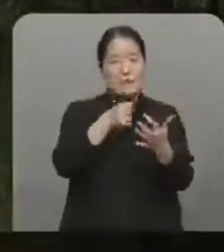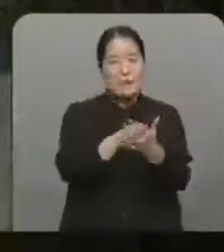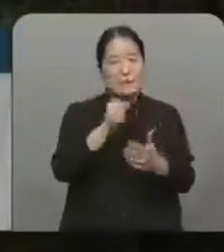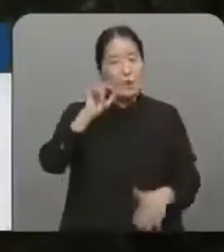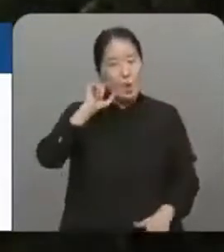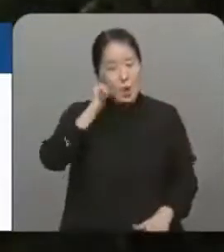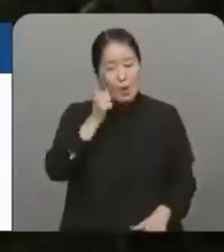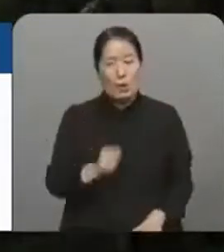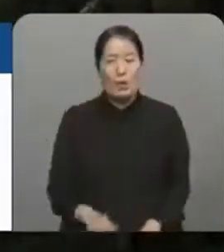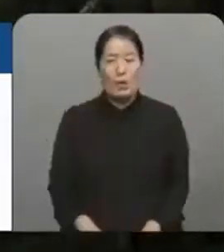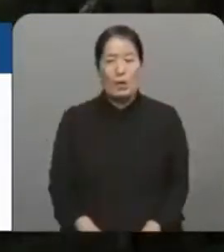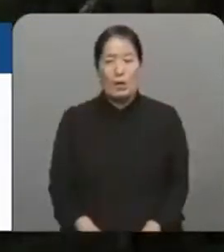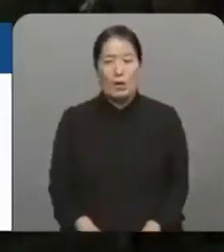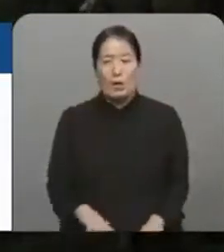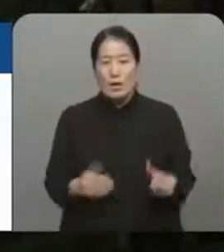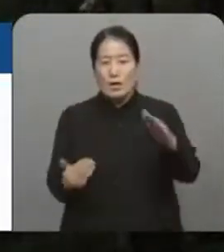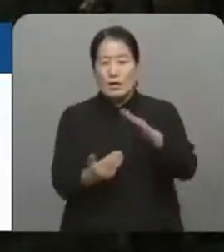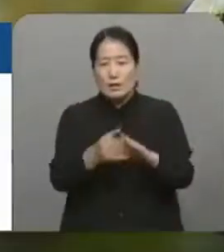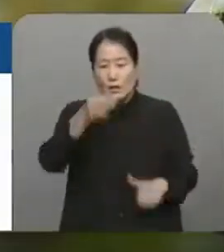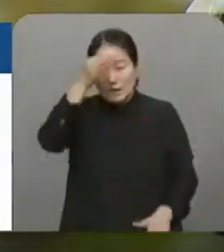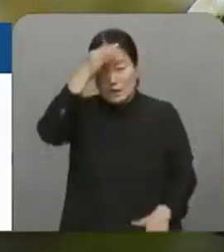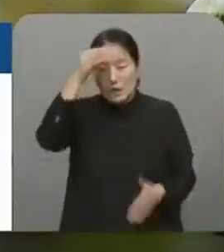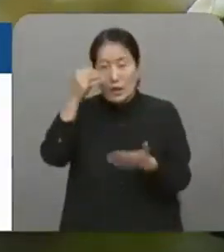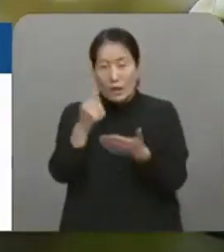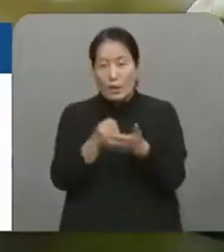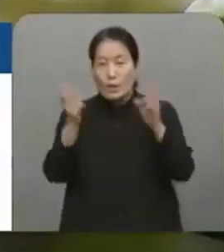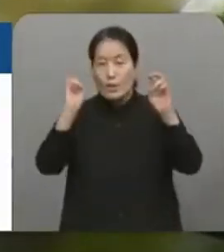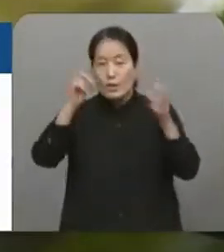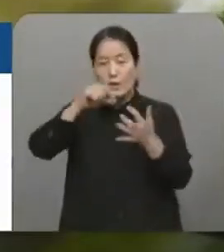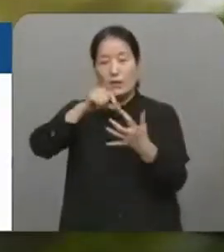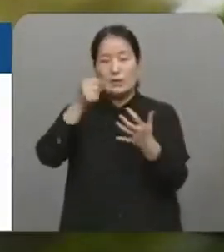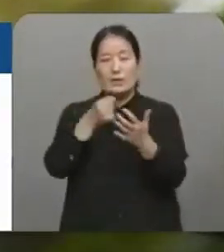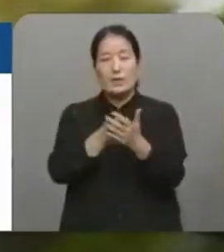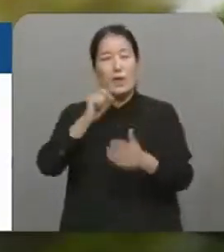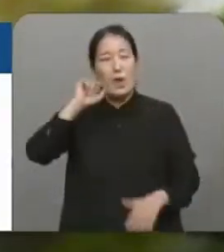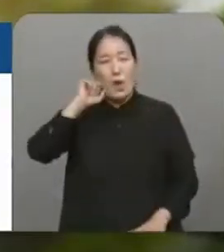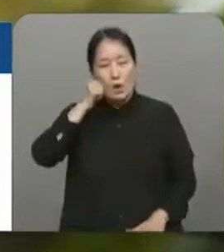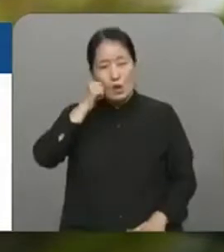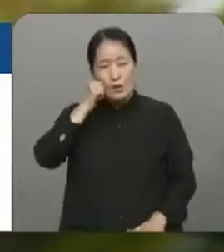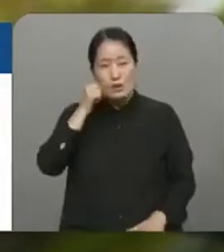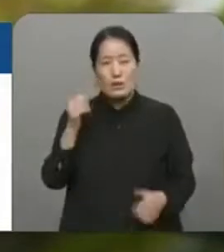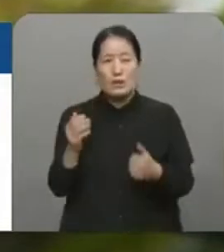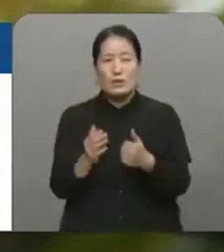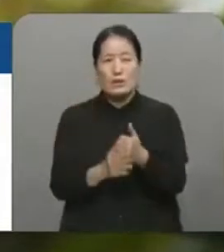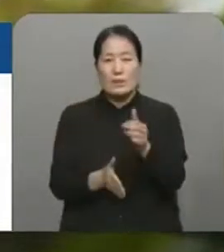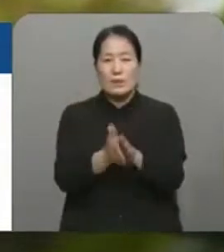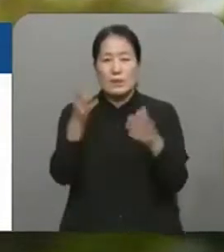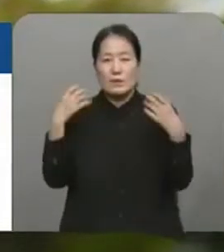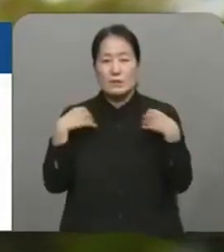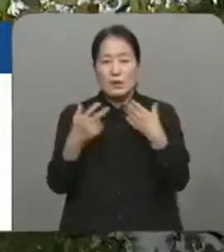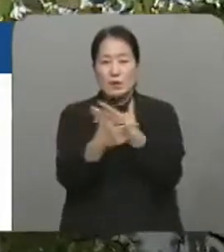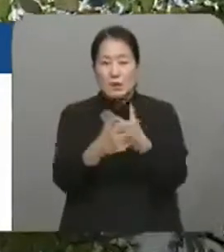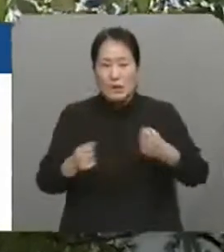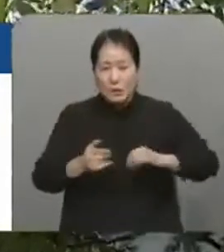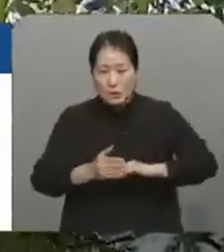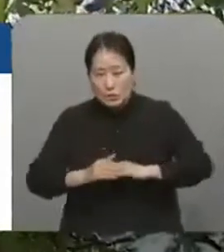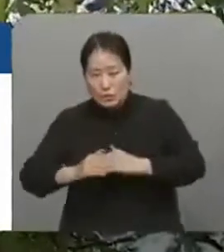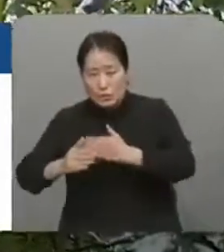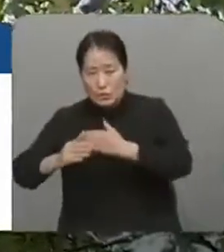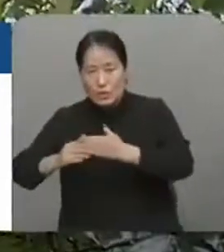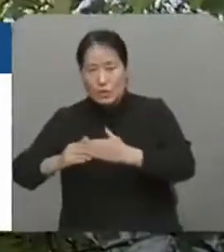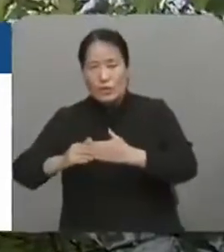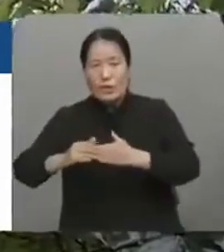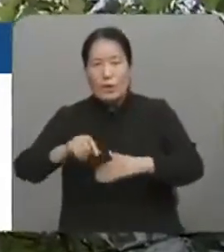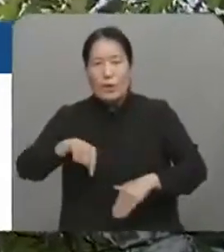보유 업체 선정하는 데 어려움이 있습니다. 그래서 시군에서 계약하고 그다음에 사업 추진 등